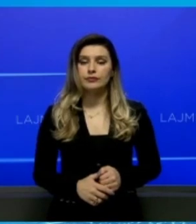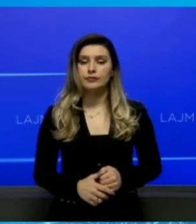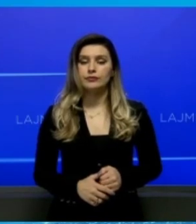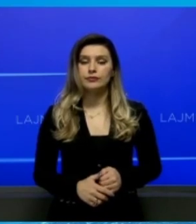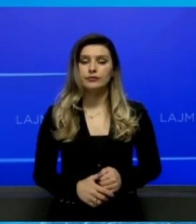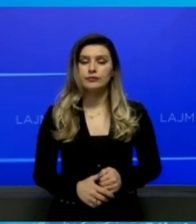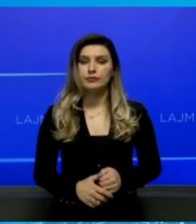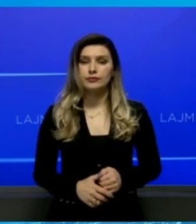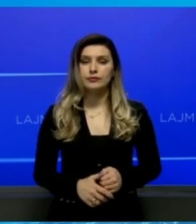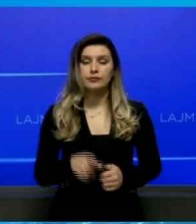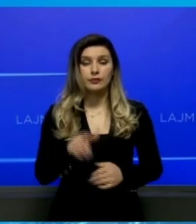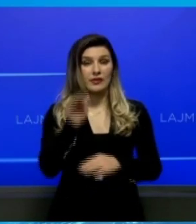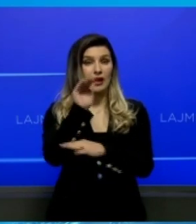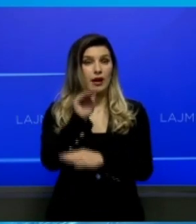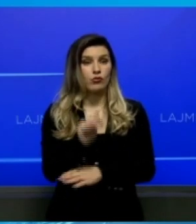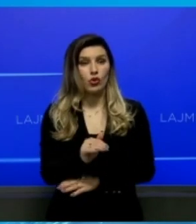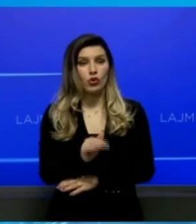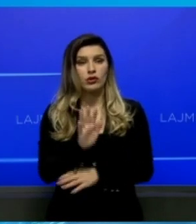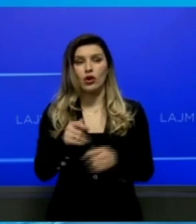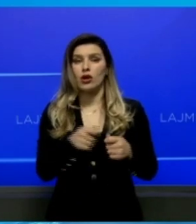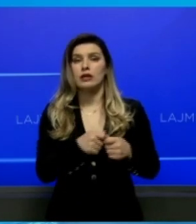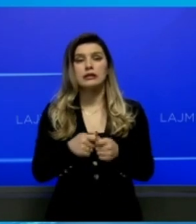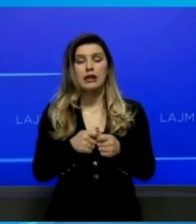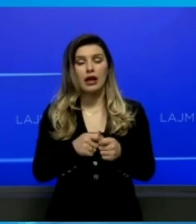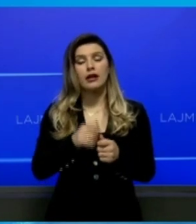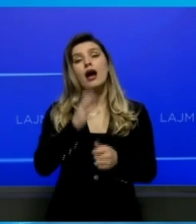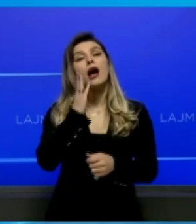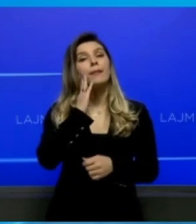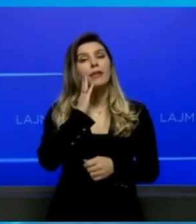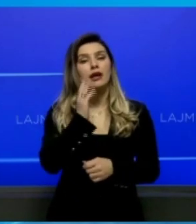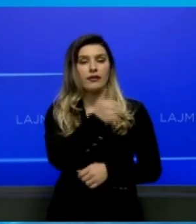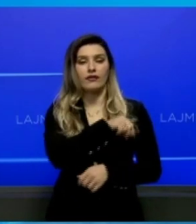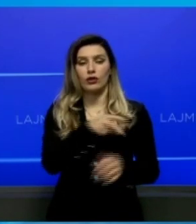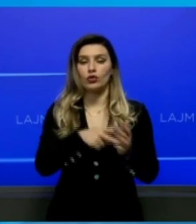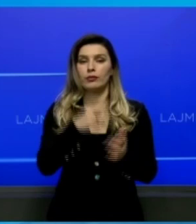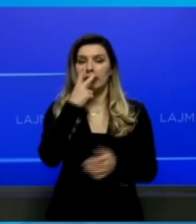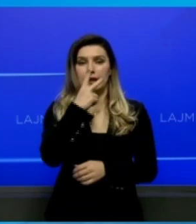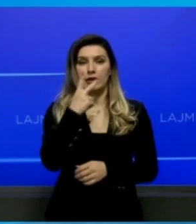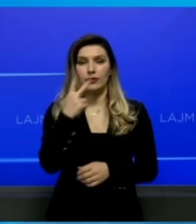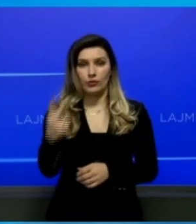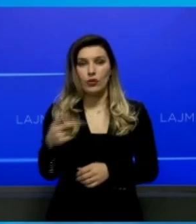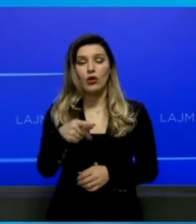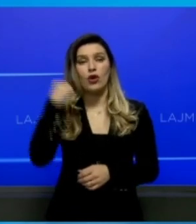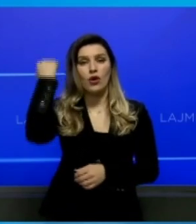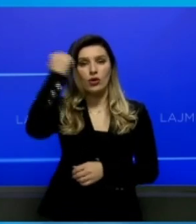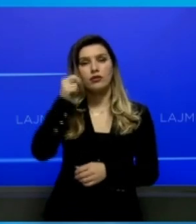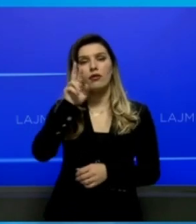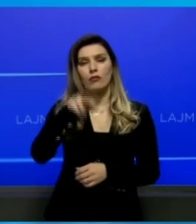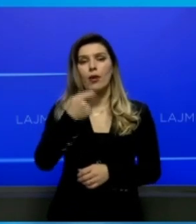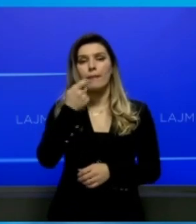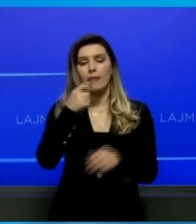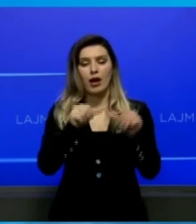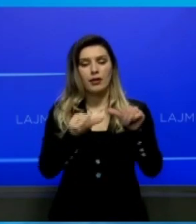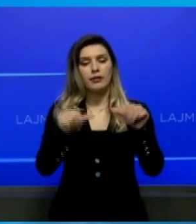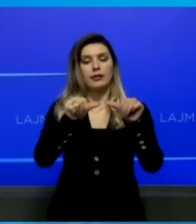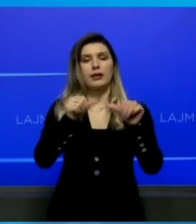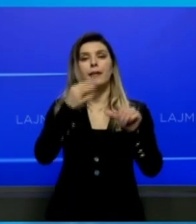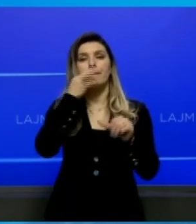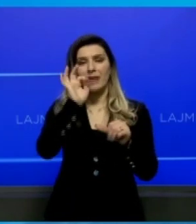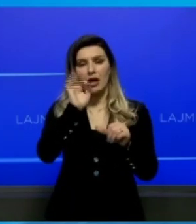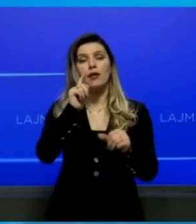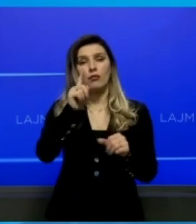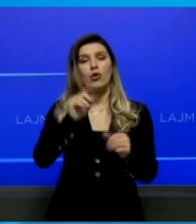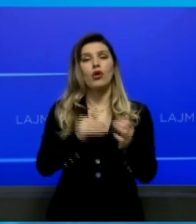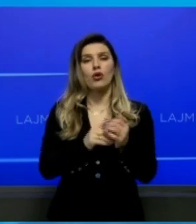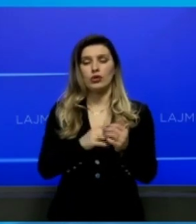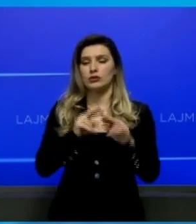Në raportin e organizatës amerikane Freedom House për vitin 2022, Kosova ka shënuar ngritje të lehtë, por ngjecjet kanë